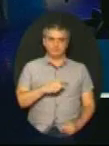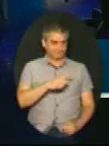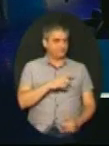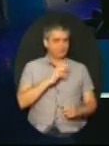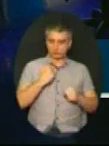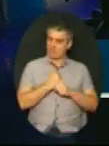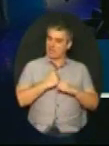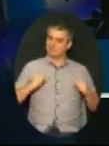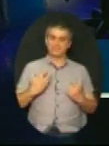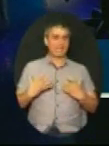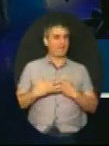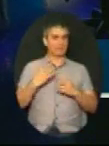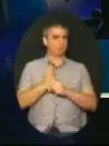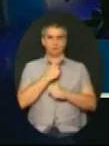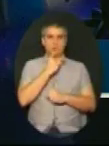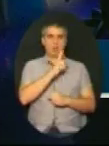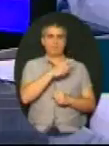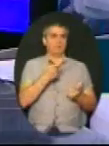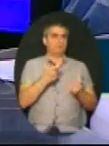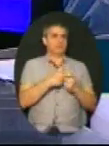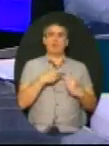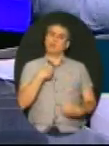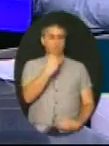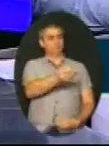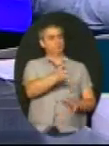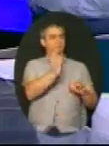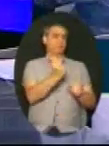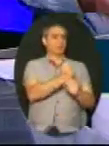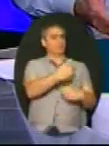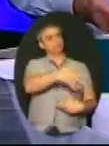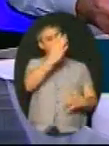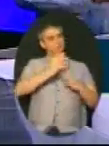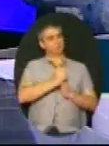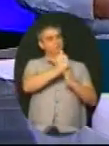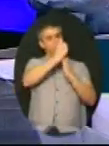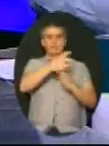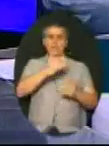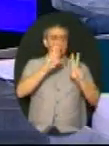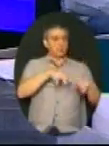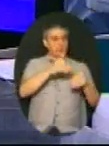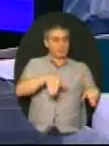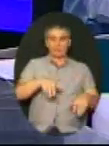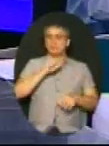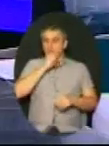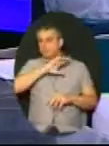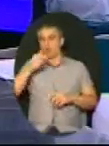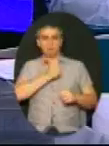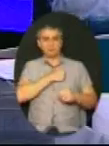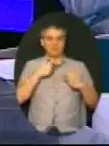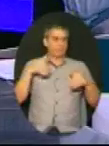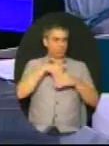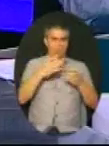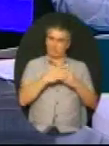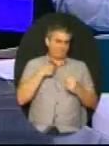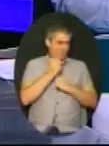עשייה חברתית מוצלחת, זה עוד לא אומר שהמפלגה הזאת, אתה ניתן לה את המפתחות של המדינה בידיים. סבבה, תטפלו לי בנכים, בקשישים, במובנים, בכל המסכנים, בחלשים בחברה,